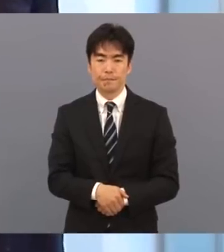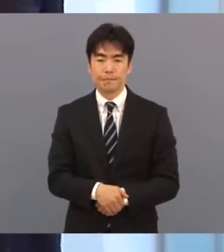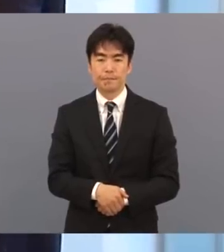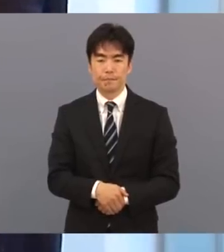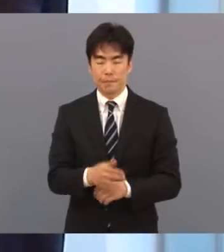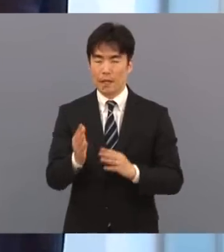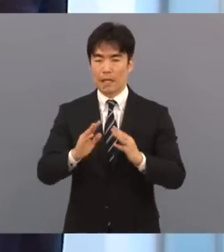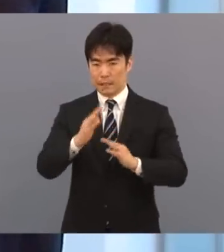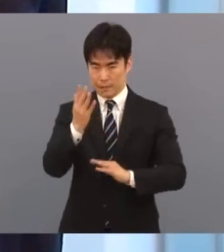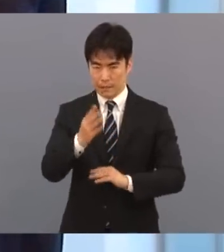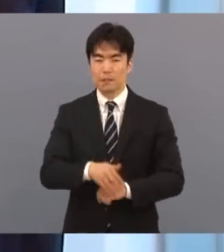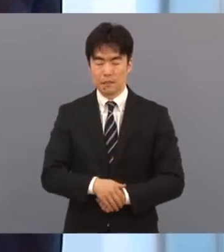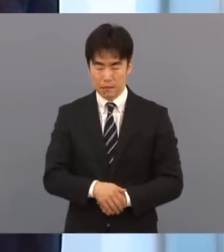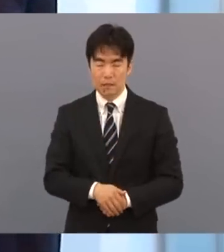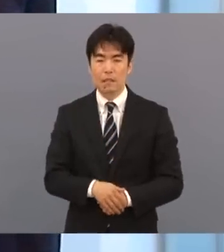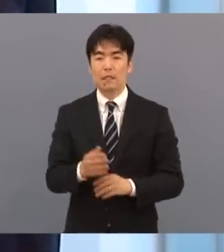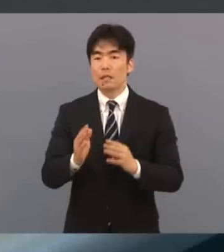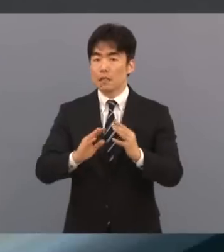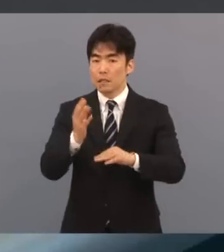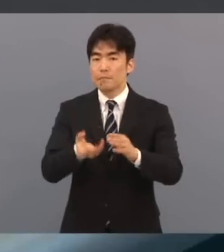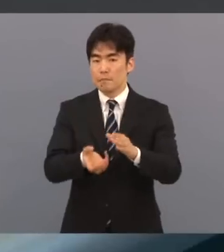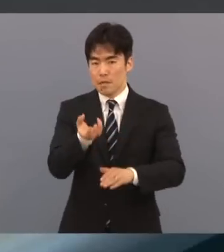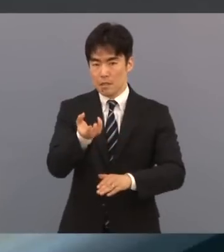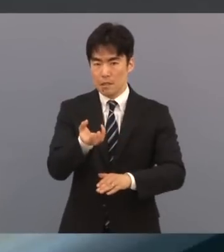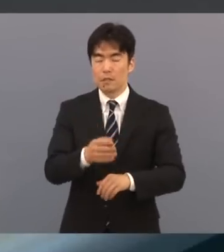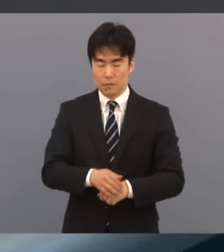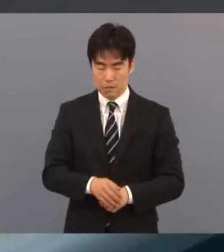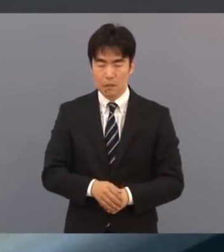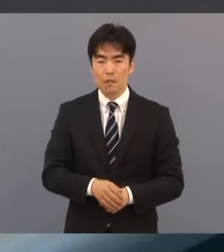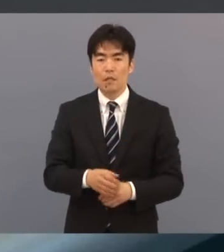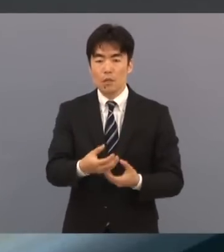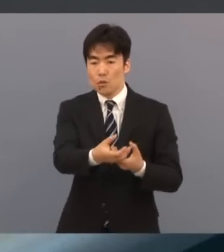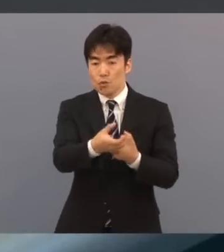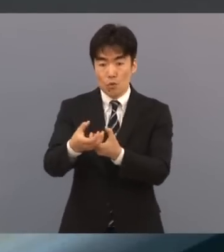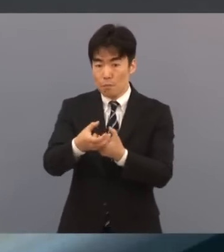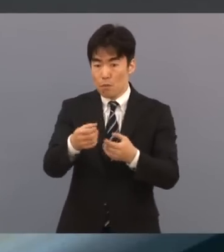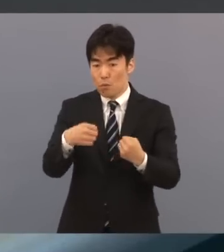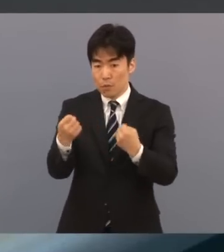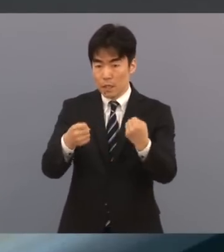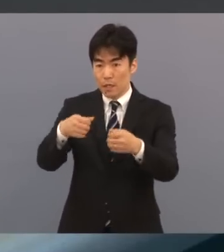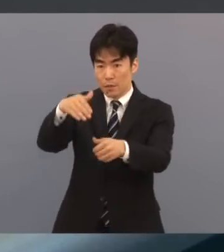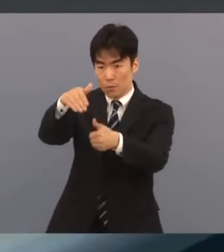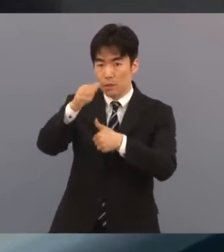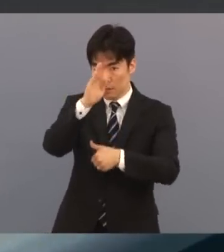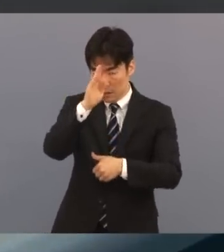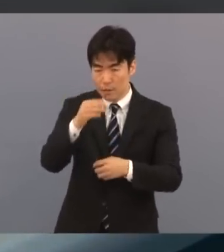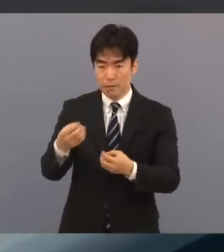火災です。 火災が発生しました。消防車を呼んでください。